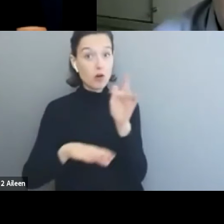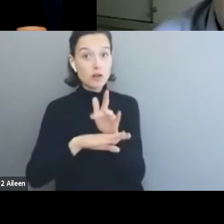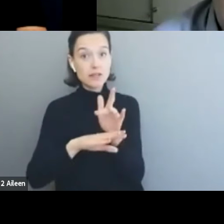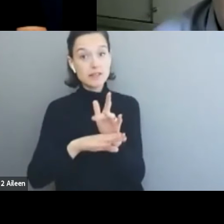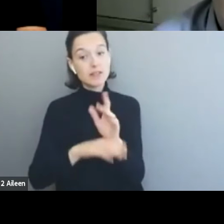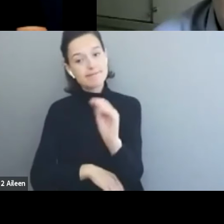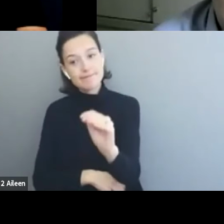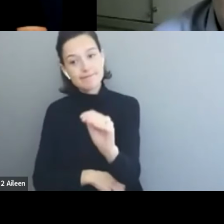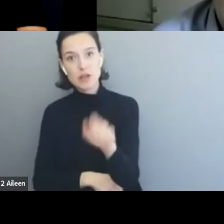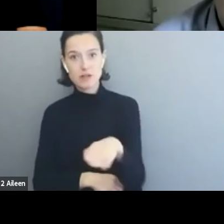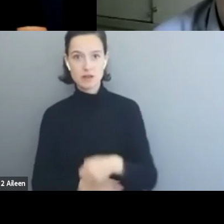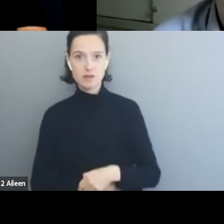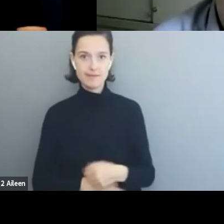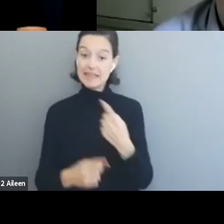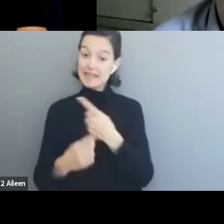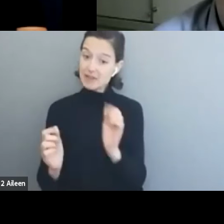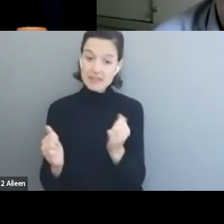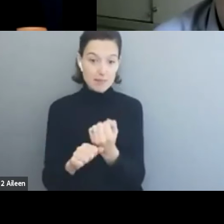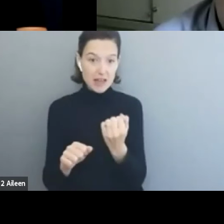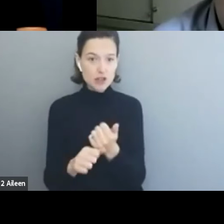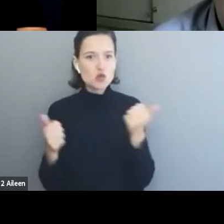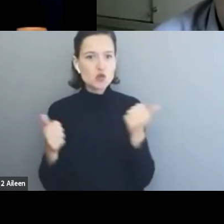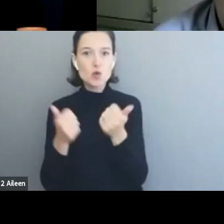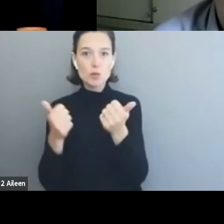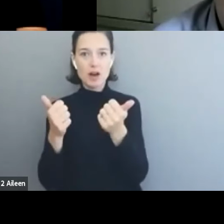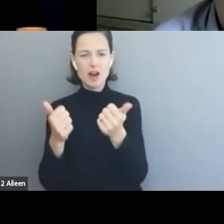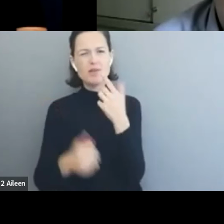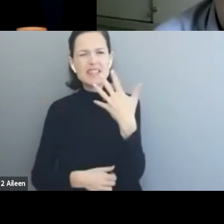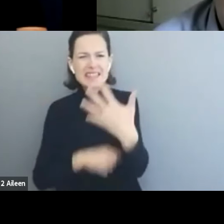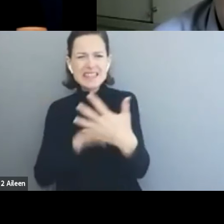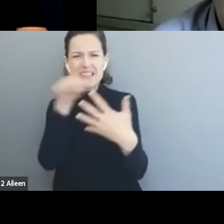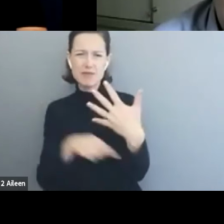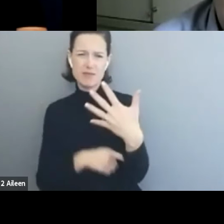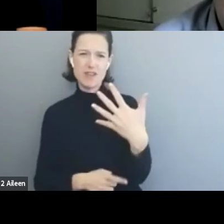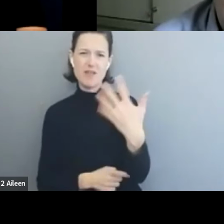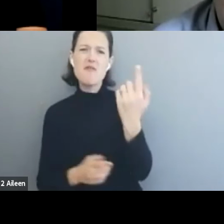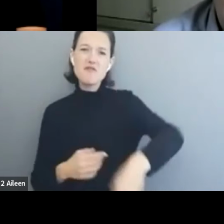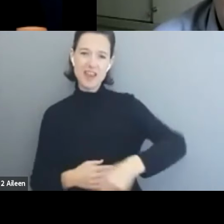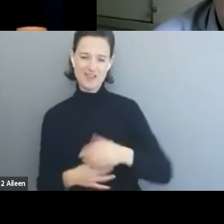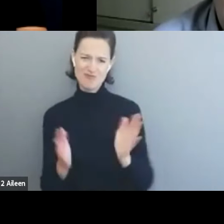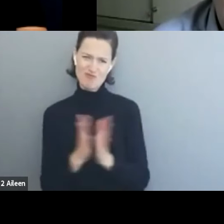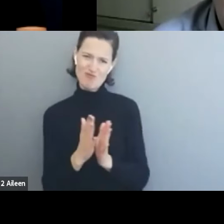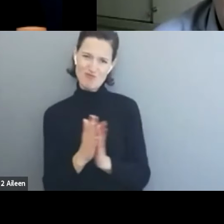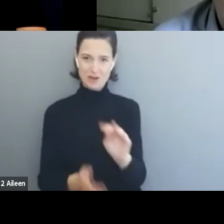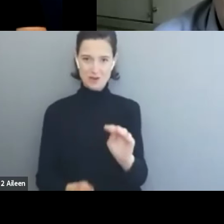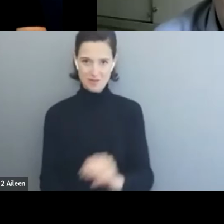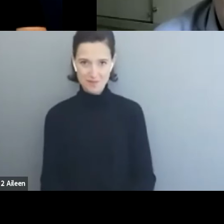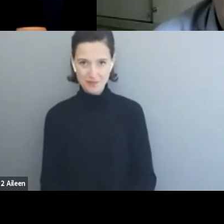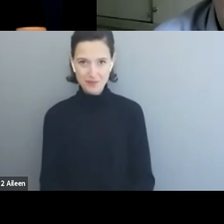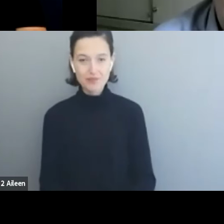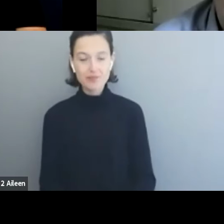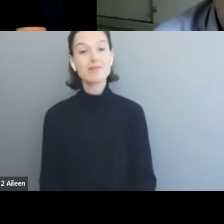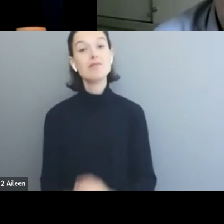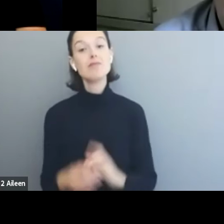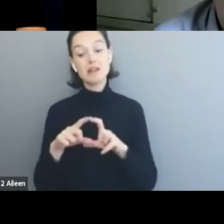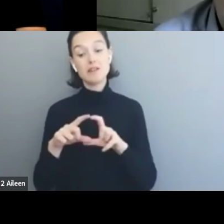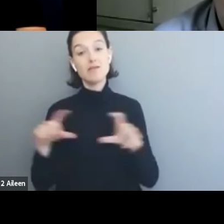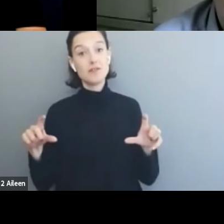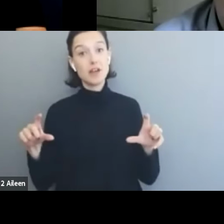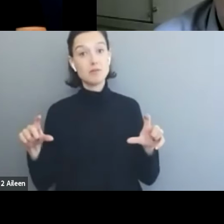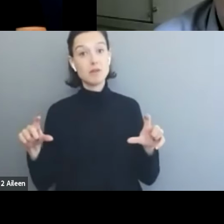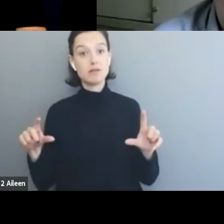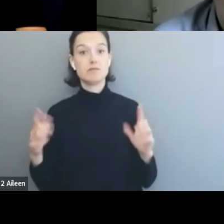es ist super, was ihr macht, aber diese 5 Punkte fehlen mir noch. Zur grundsätzlichen Motivation der Unternehmen oder jetzt